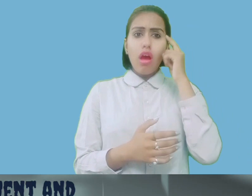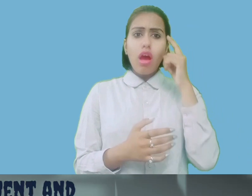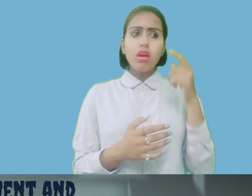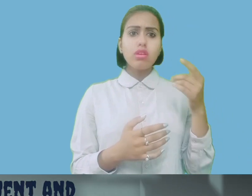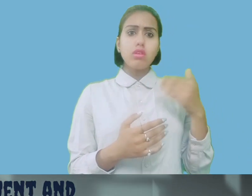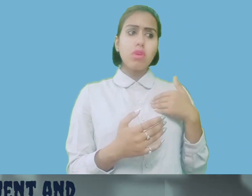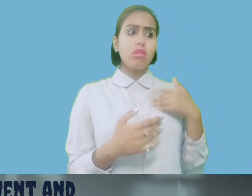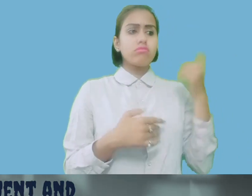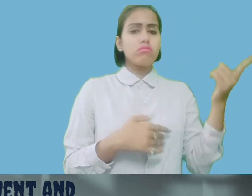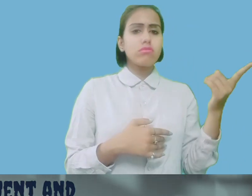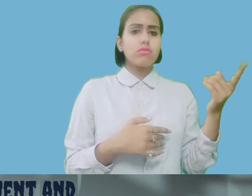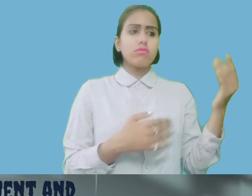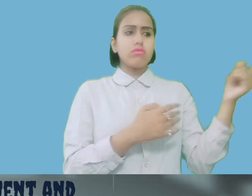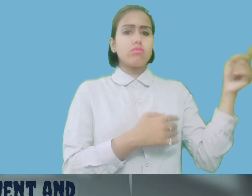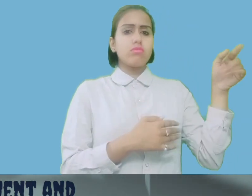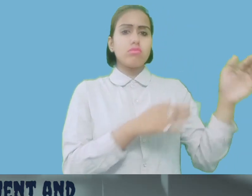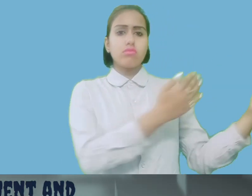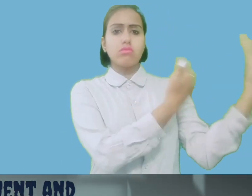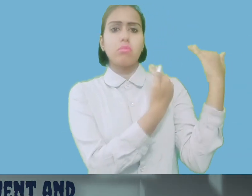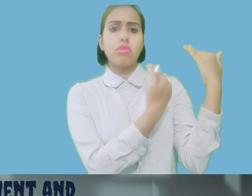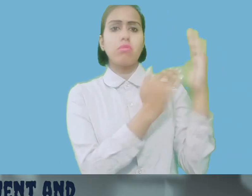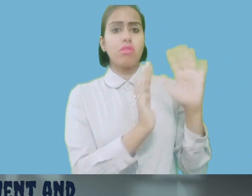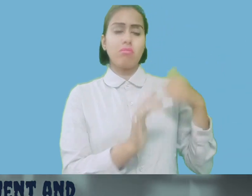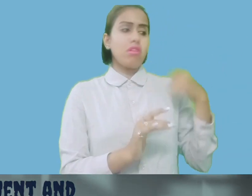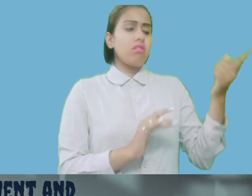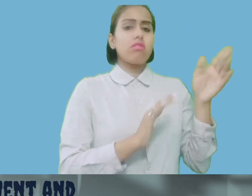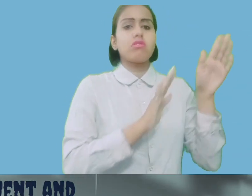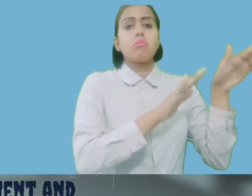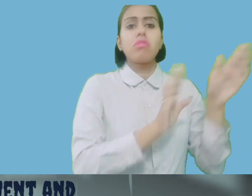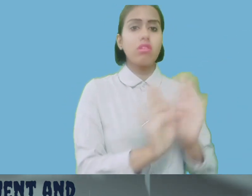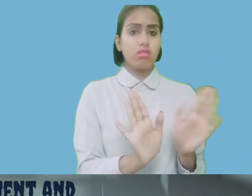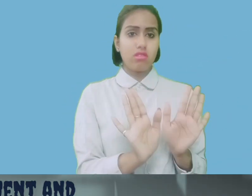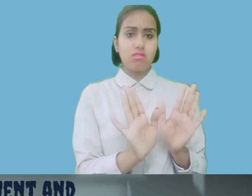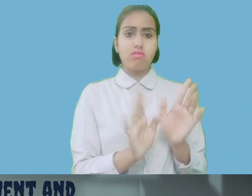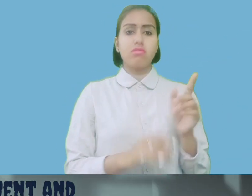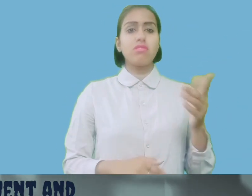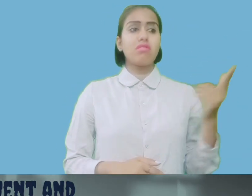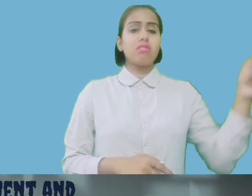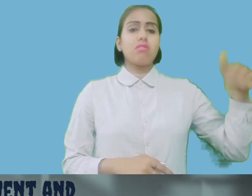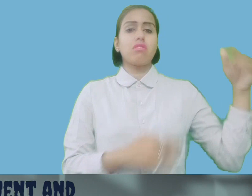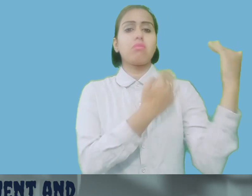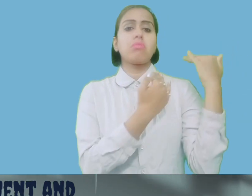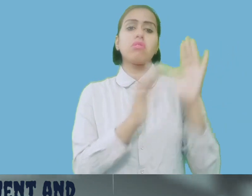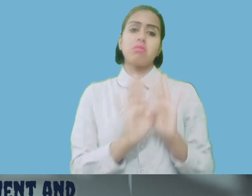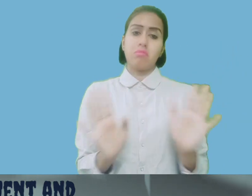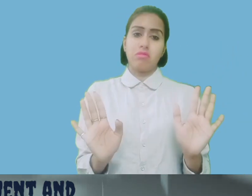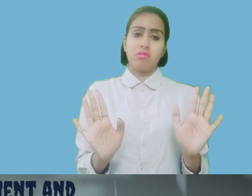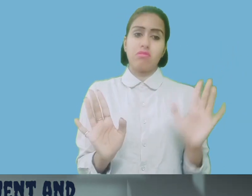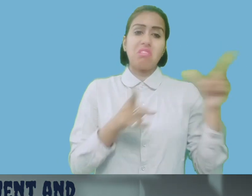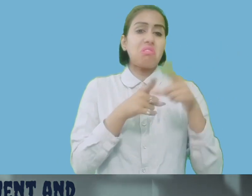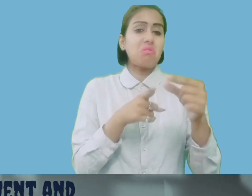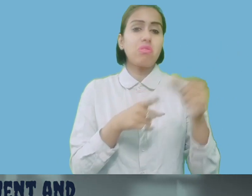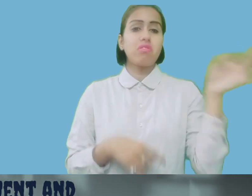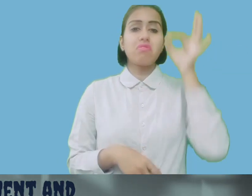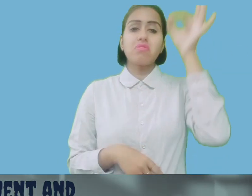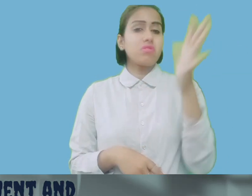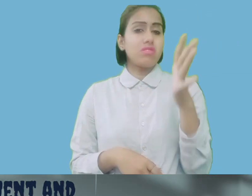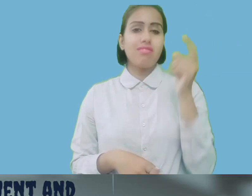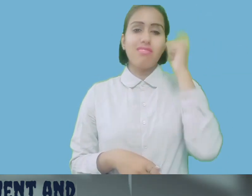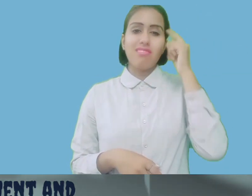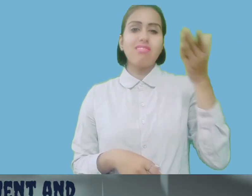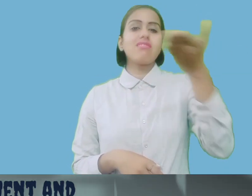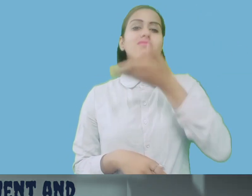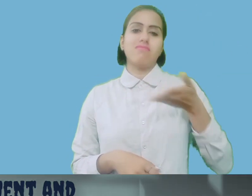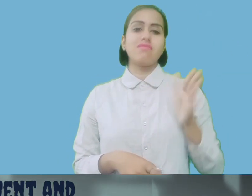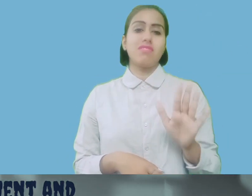है वो स्वयं बधिर है, डेफ है और उसको बचपन से ही सुनने और बोलने की प्रॉब्लम रही है,